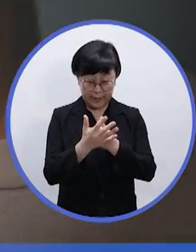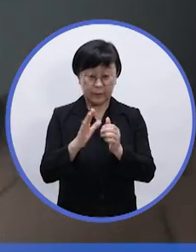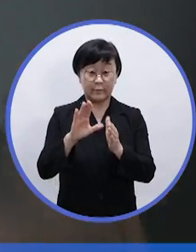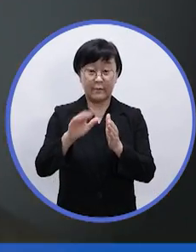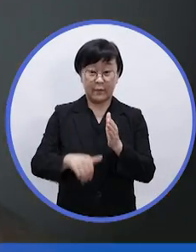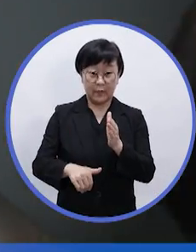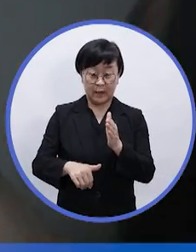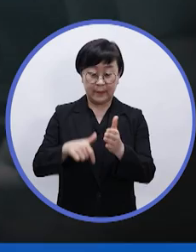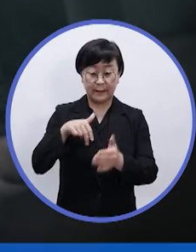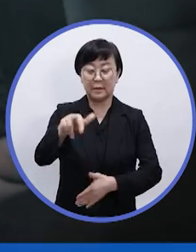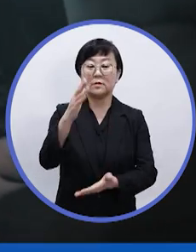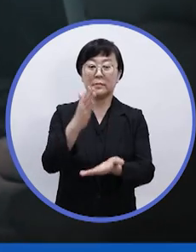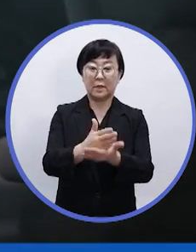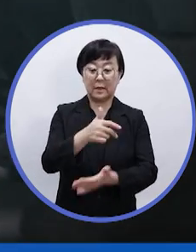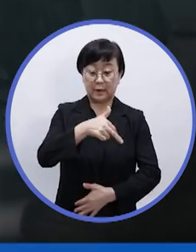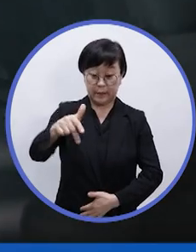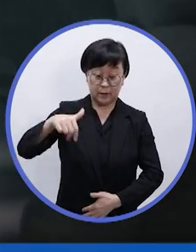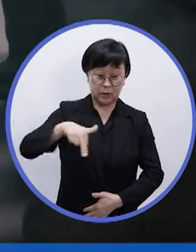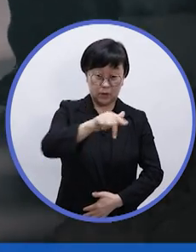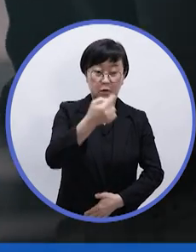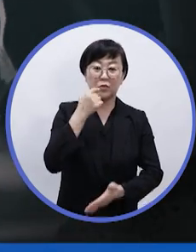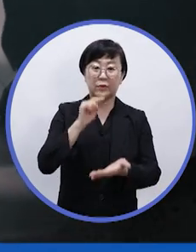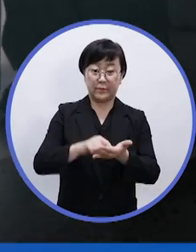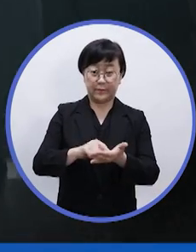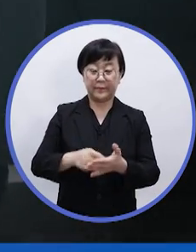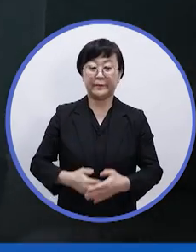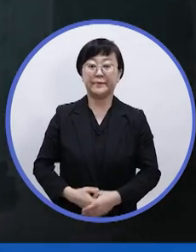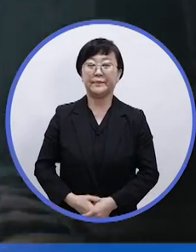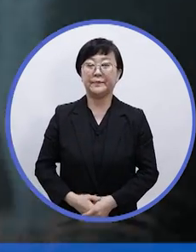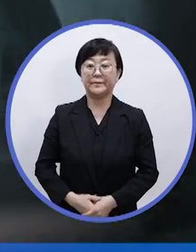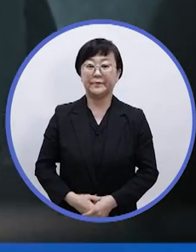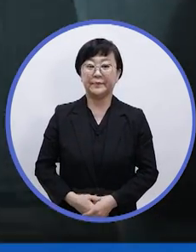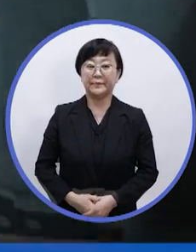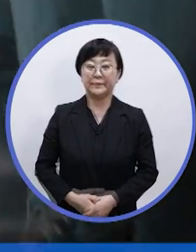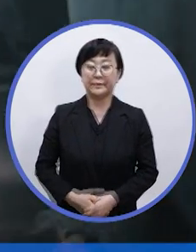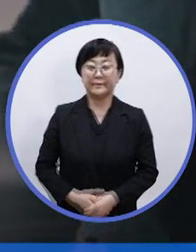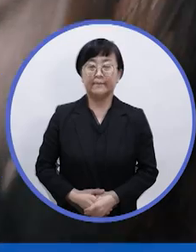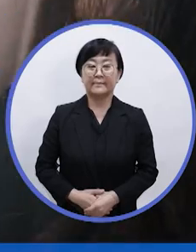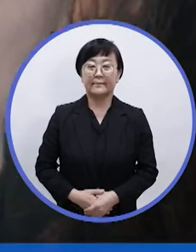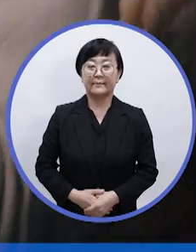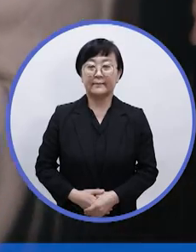사방으로 둘러싸인 경우 직진보다는 대각선 방향이 이동이 용이합니다.